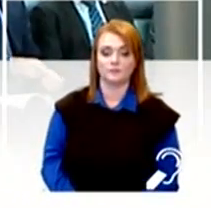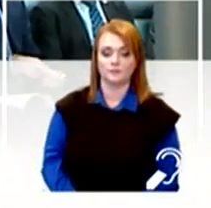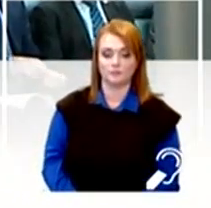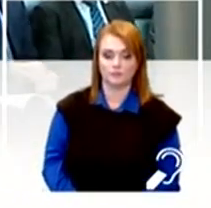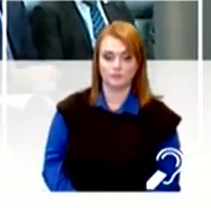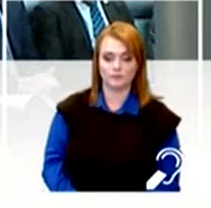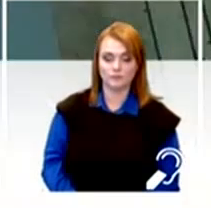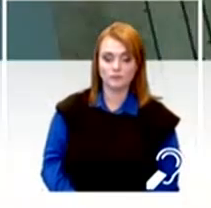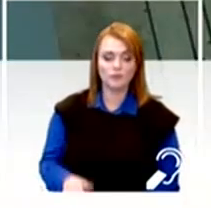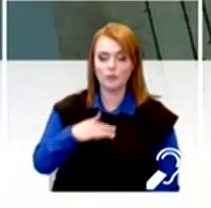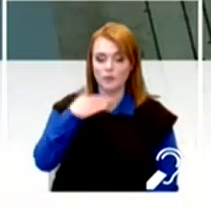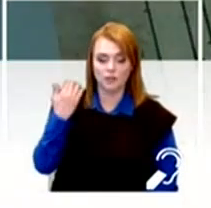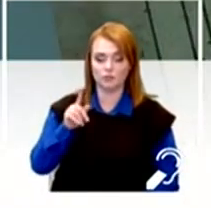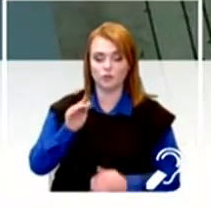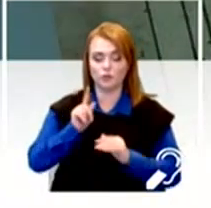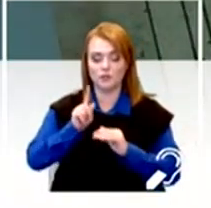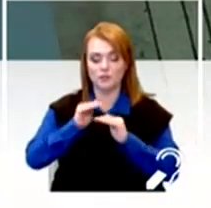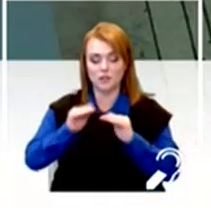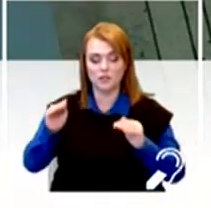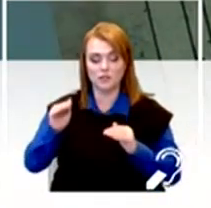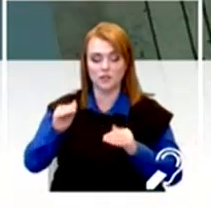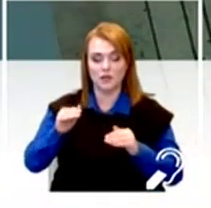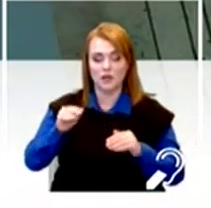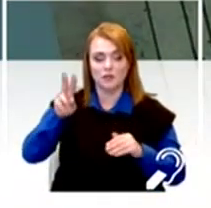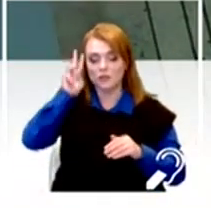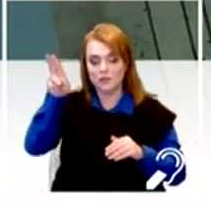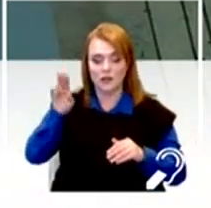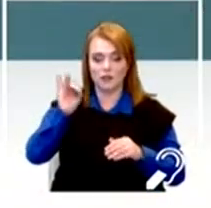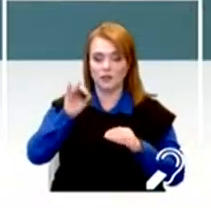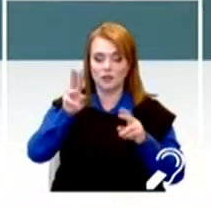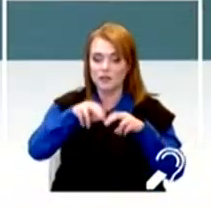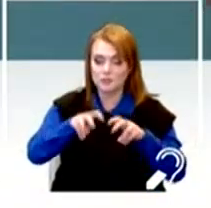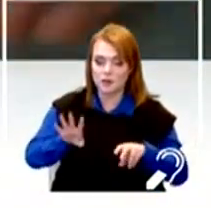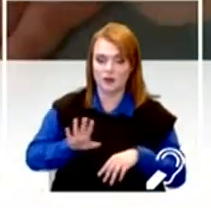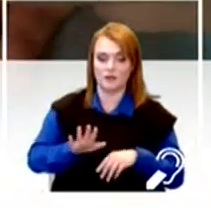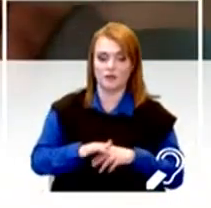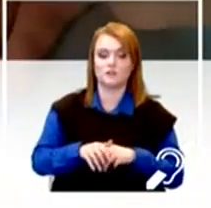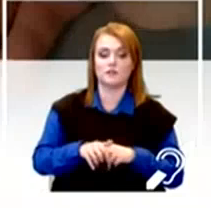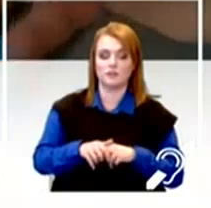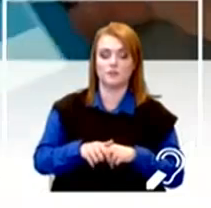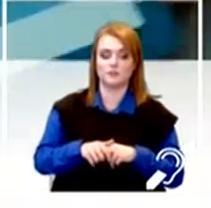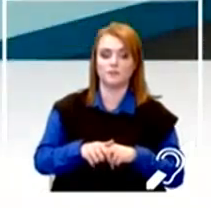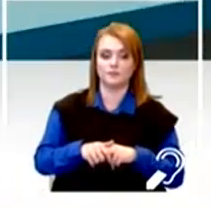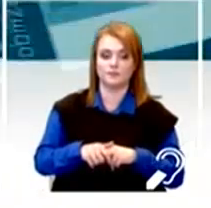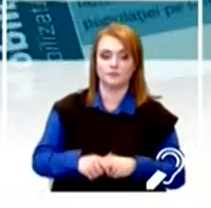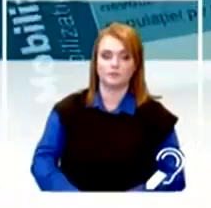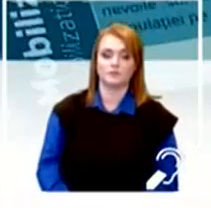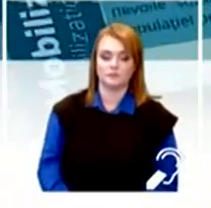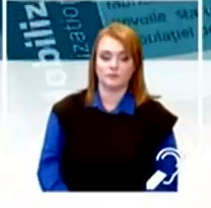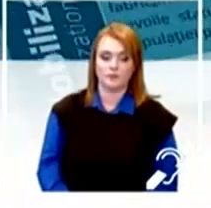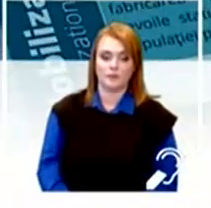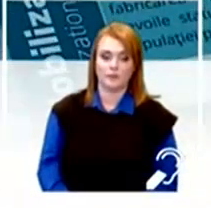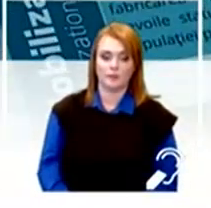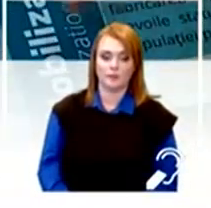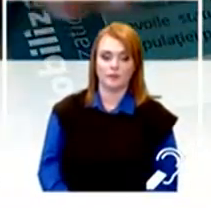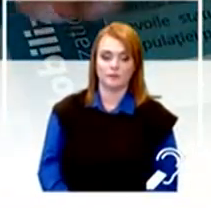în primul rând, de la școală și universitate, de aceea acest glosar vine de securitate, vine cumva să completeze acea informație pe care